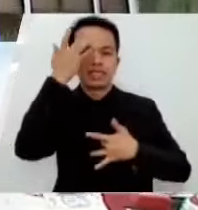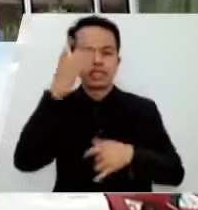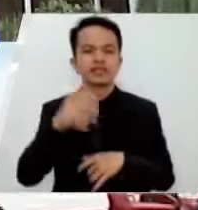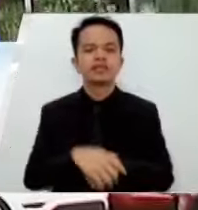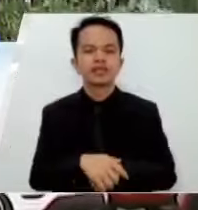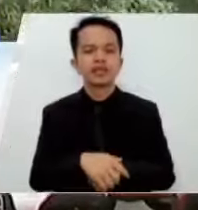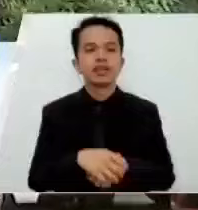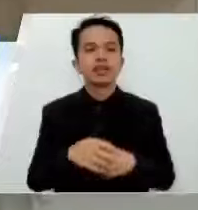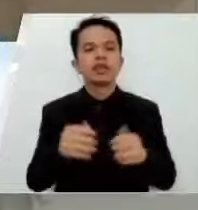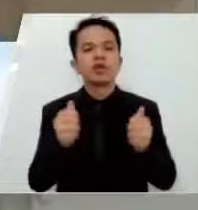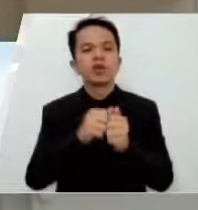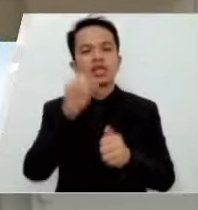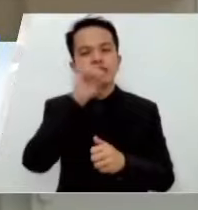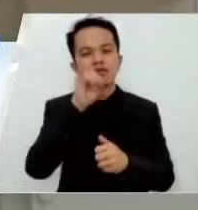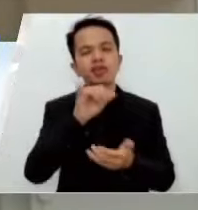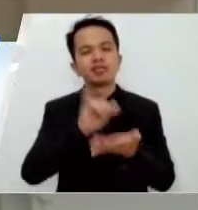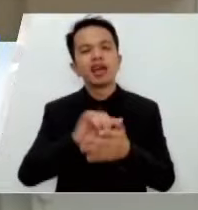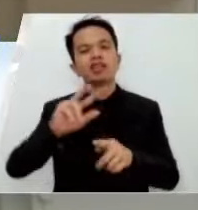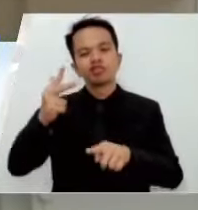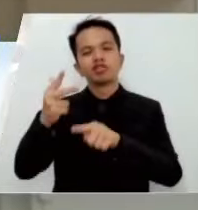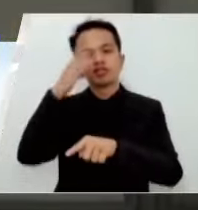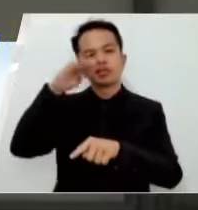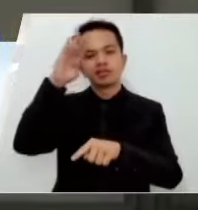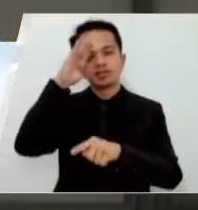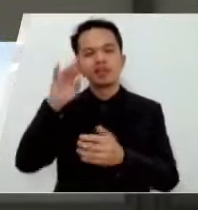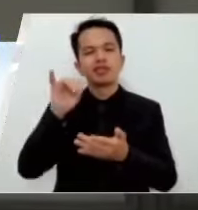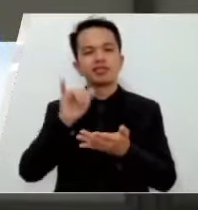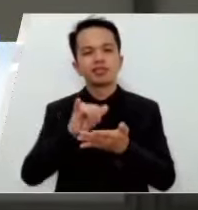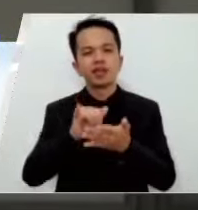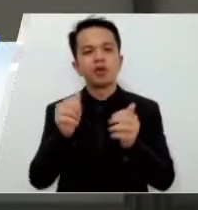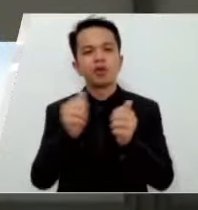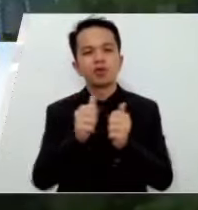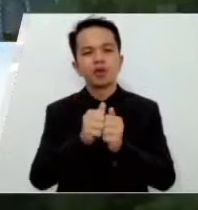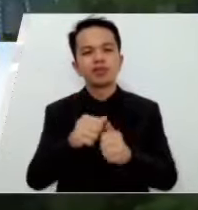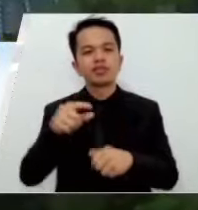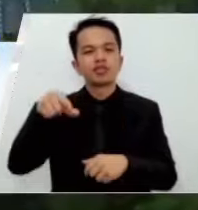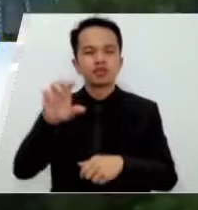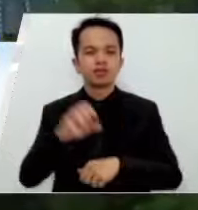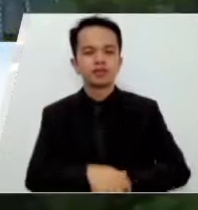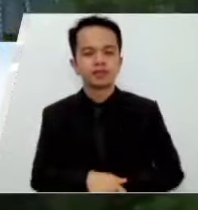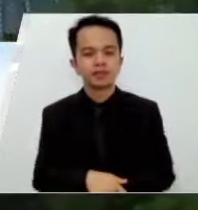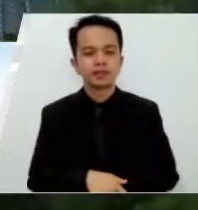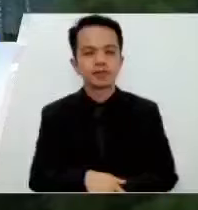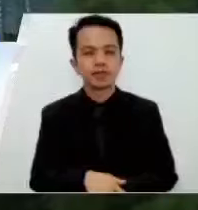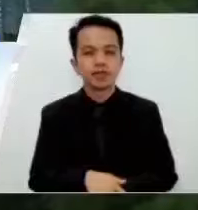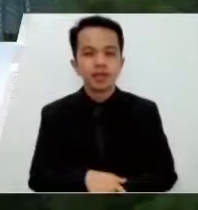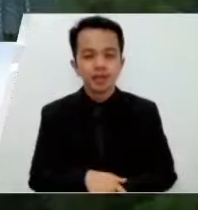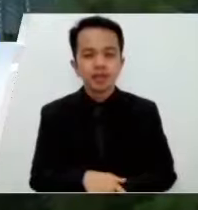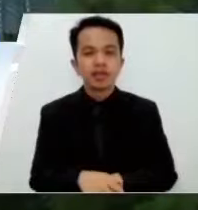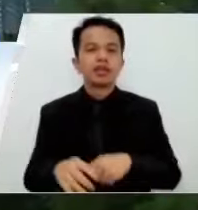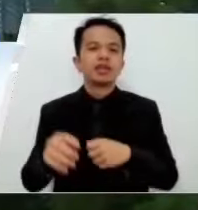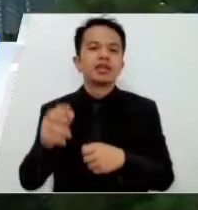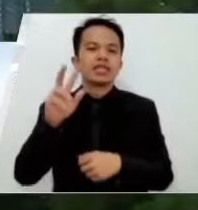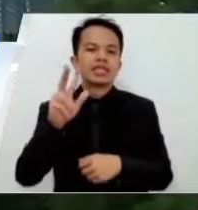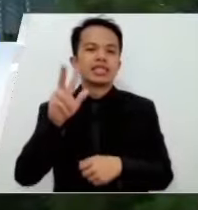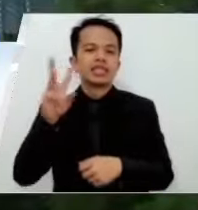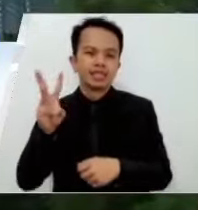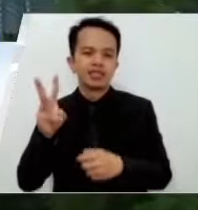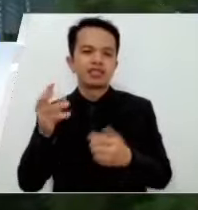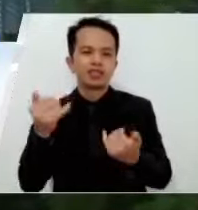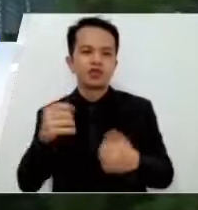at ikatlong lugar na nagdeklara ng outbreak kasama ang Quezon City. 36 na kaso ng pertussis o whooping cough